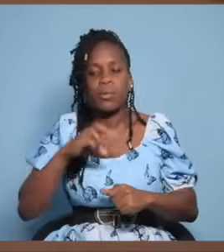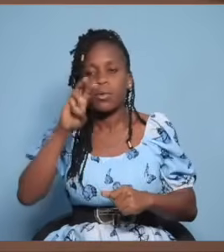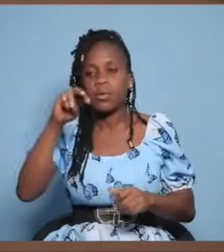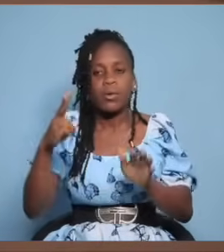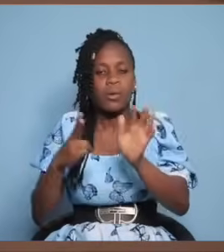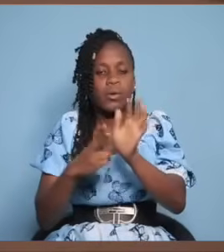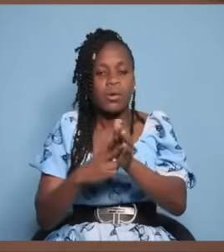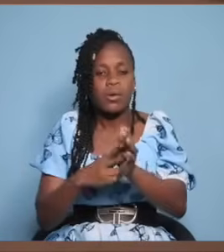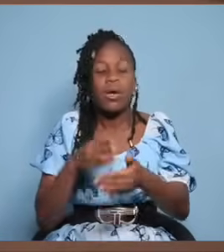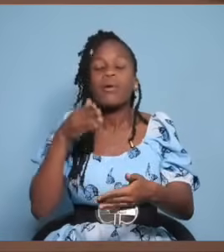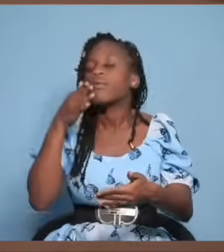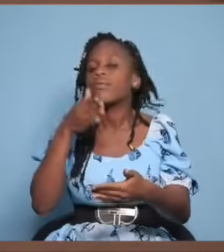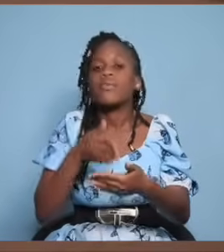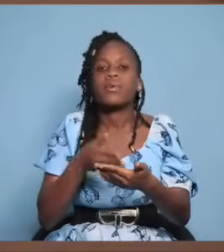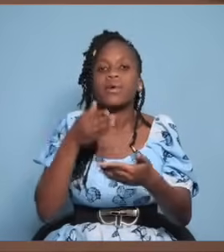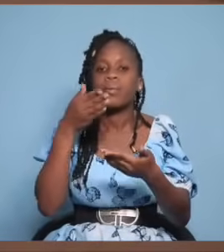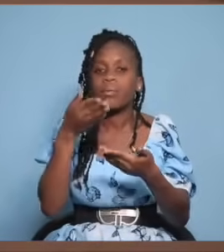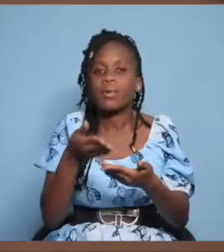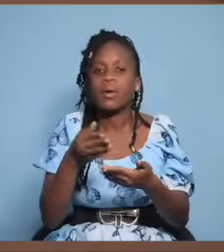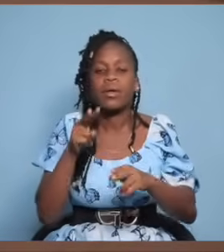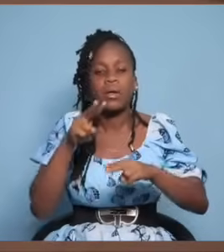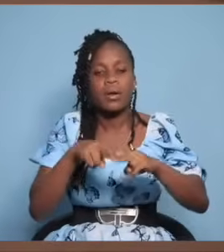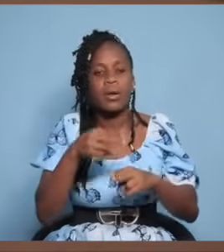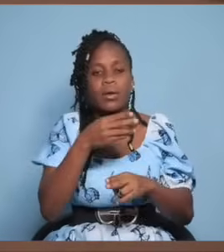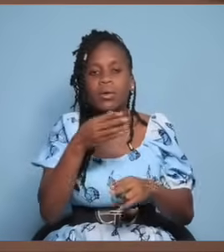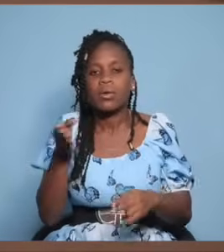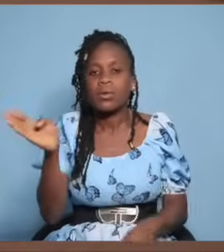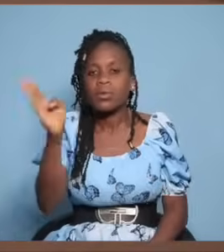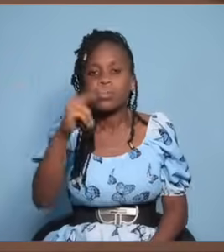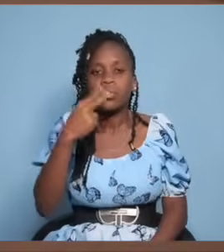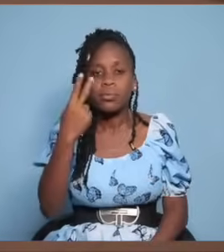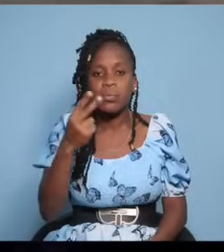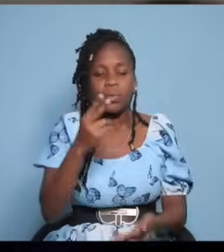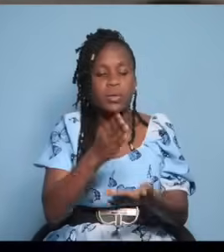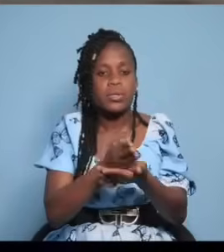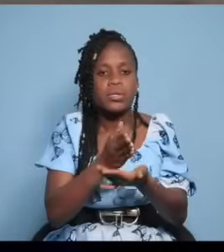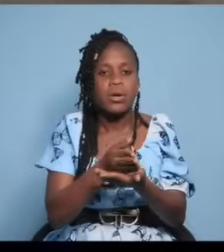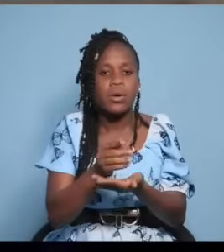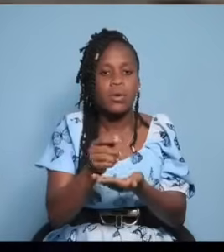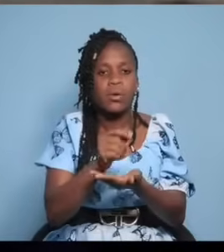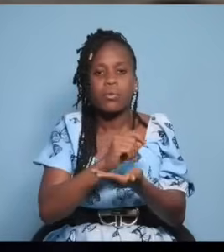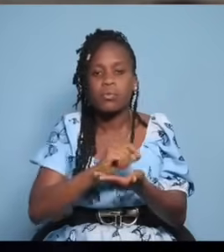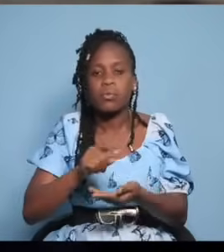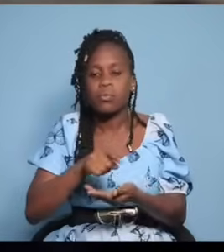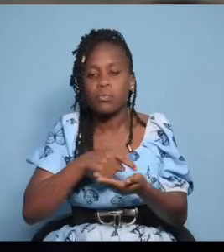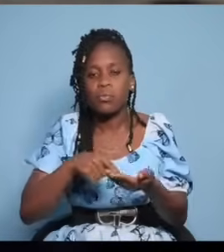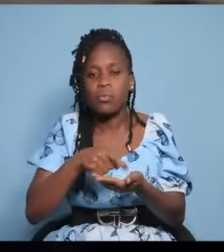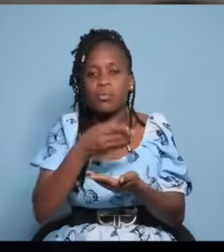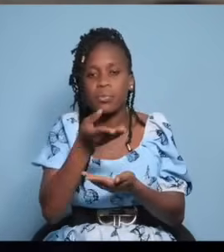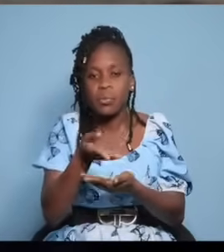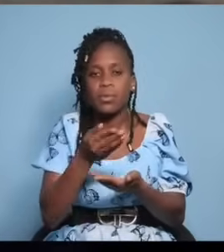pale John Garang de Mebia alikaa pale siku mbili katika huo mji, wakiwa wanafanya mazungumzo na rafiki yake kipenzi